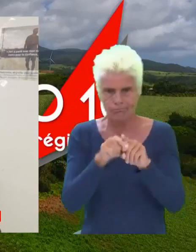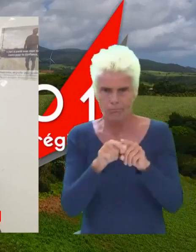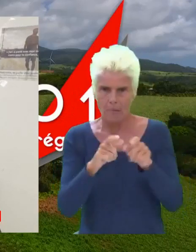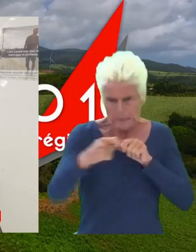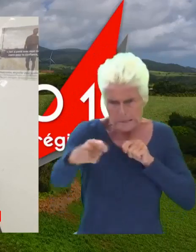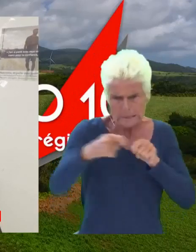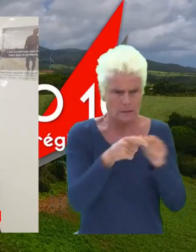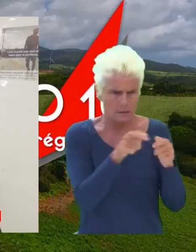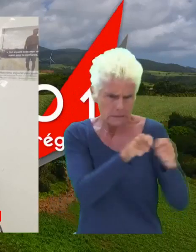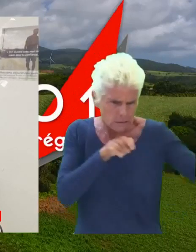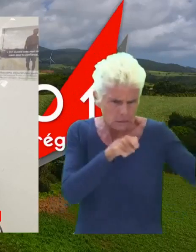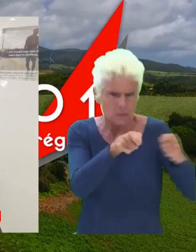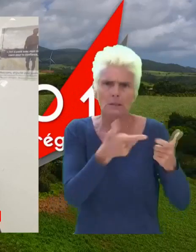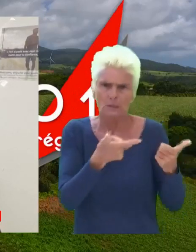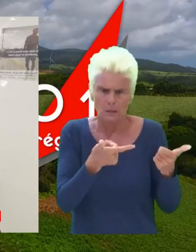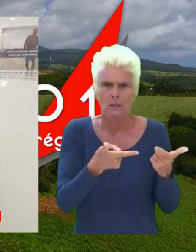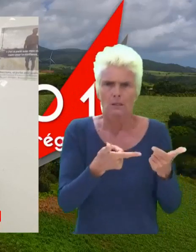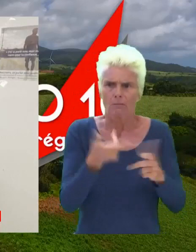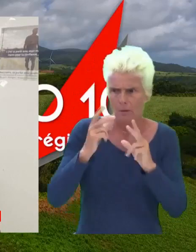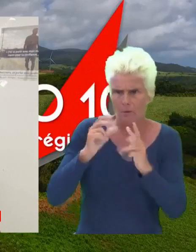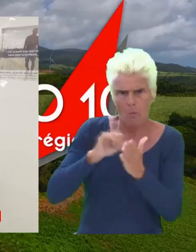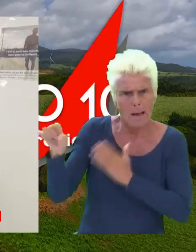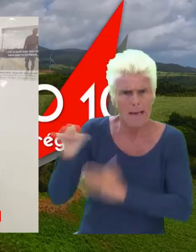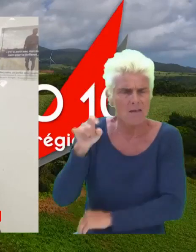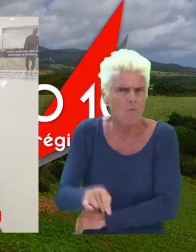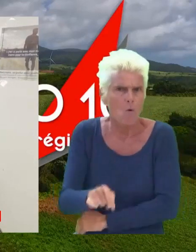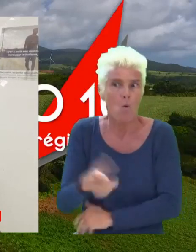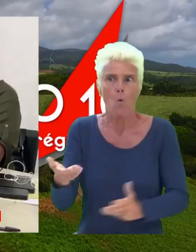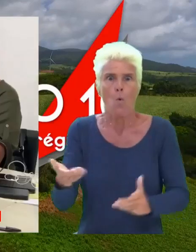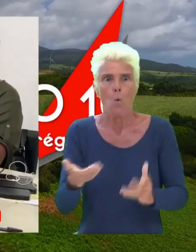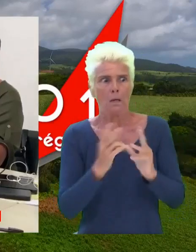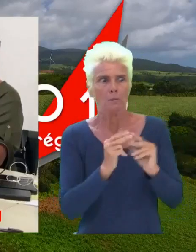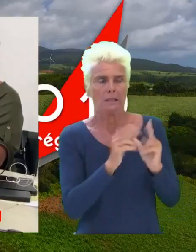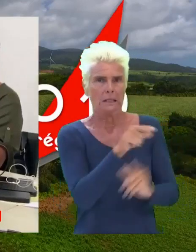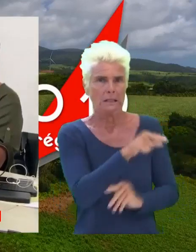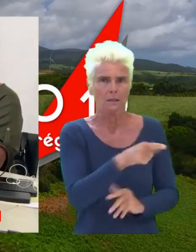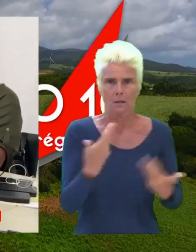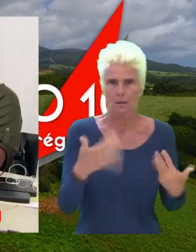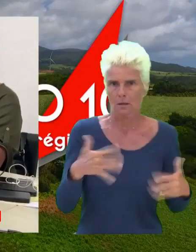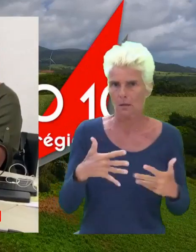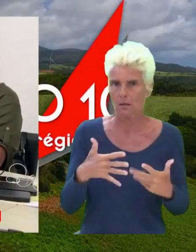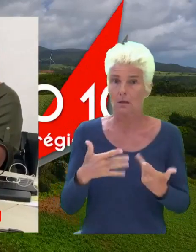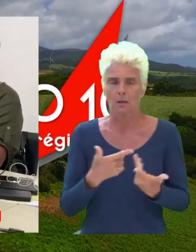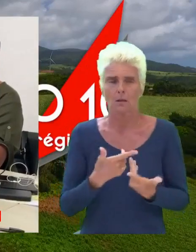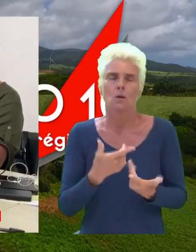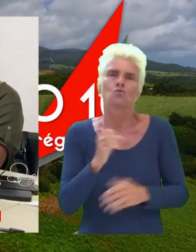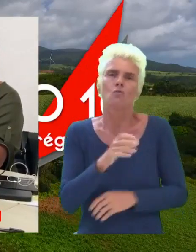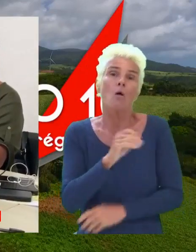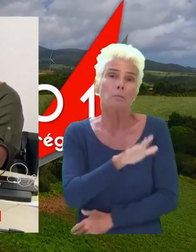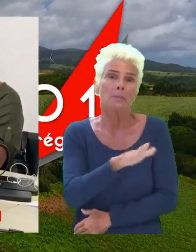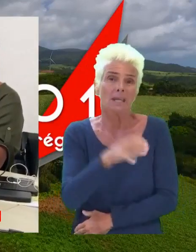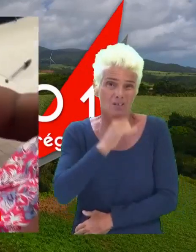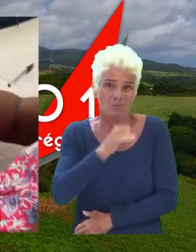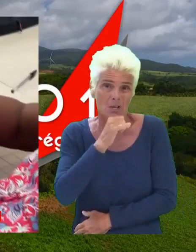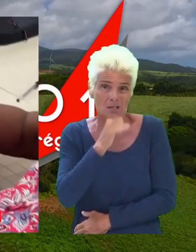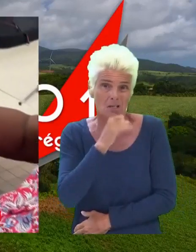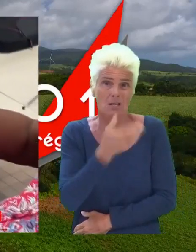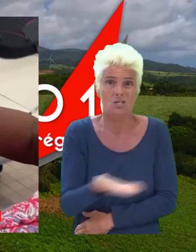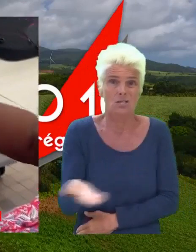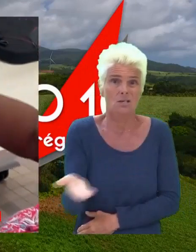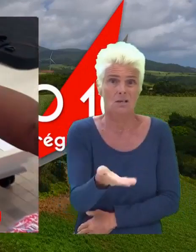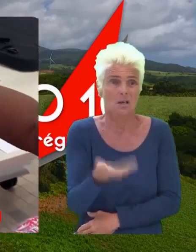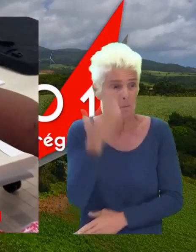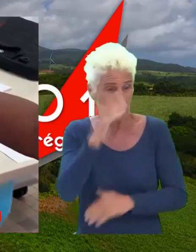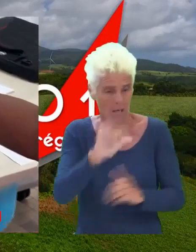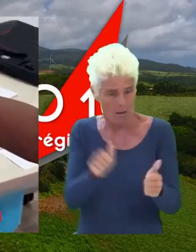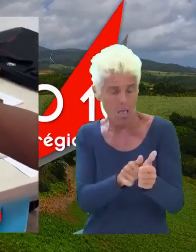et il faut se dire que ce sur le littitoral ce sont des personnes âgées et qui comprennent s'ils sont pas accompagnés